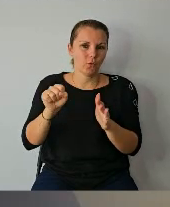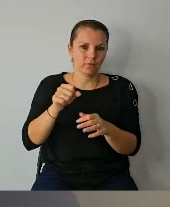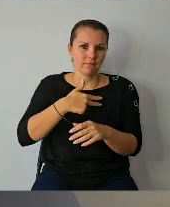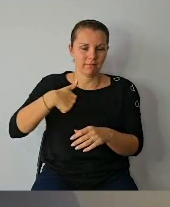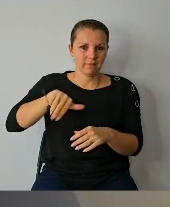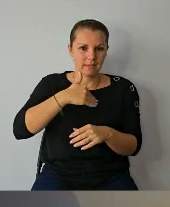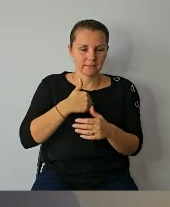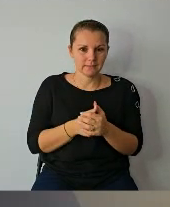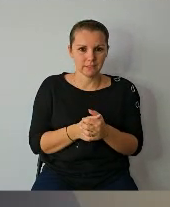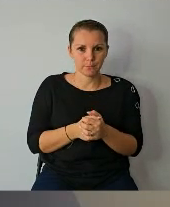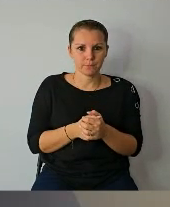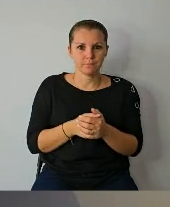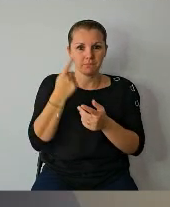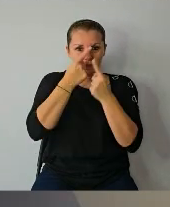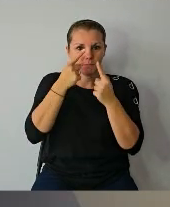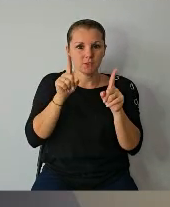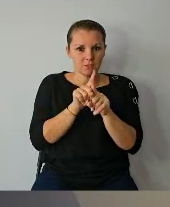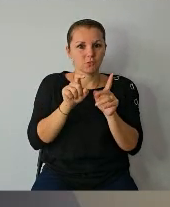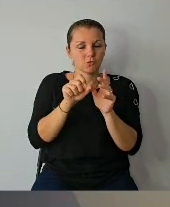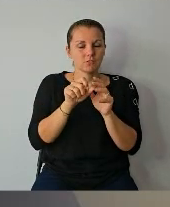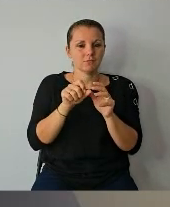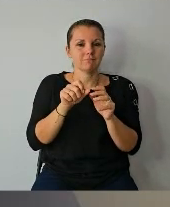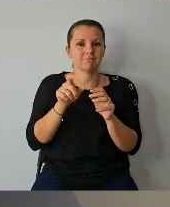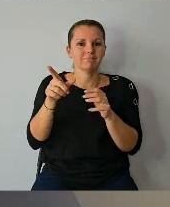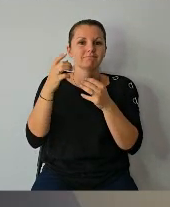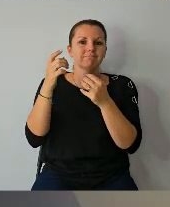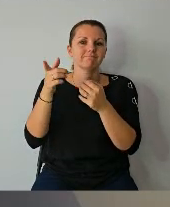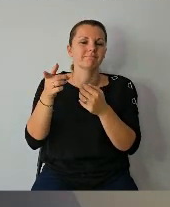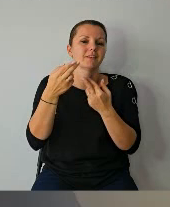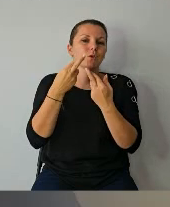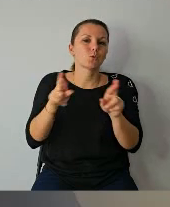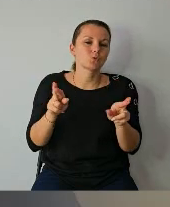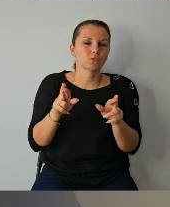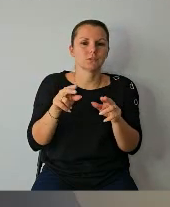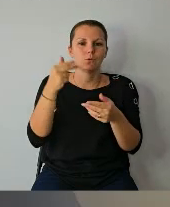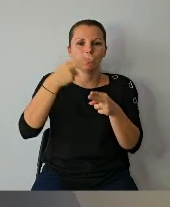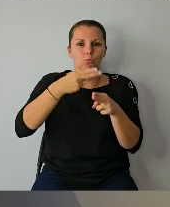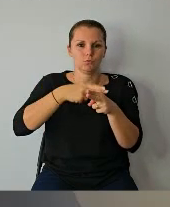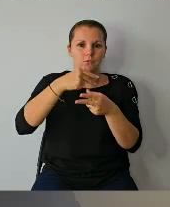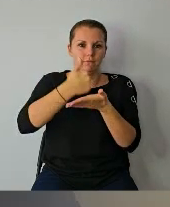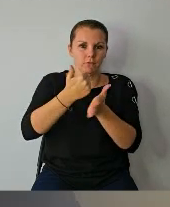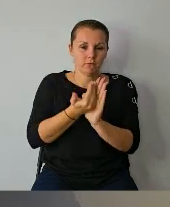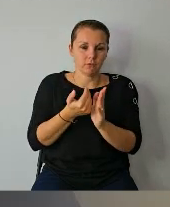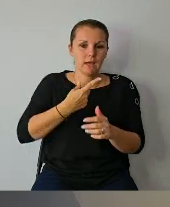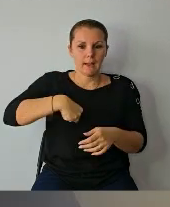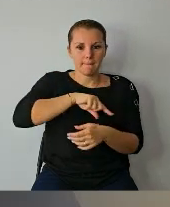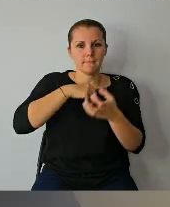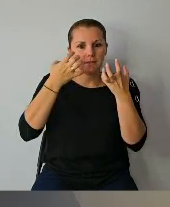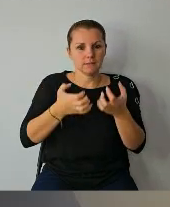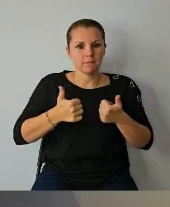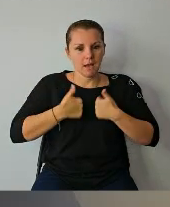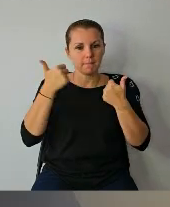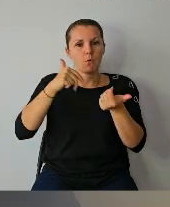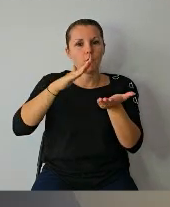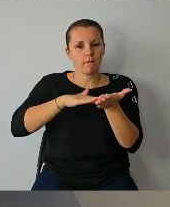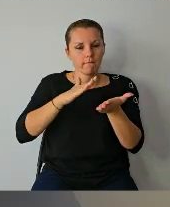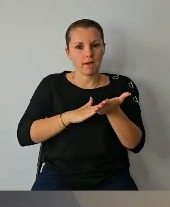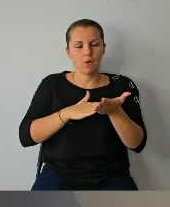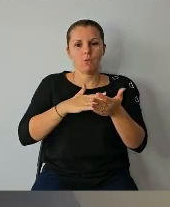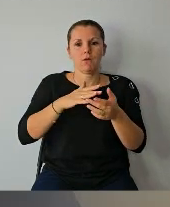od Urzędu Wojewódzkiego. Natomiast chcielibyśmy, żeby jednak ta uchwała przeszła po to,